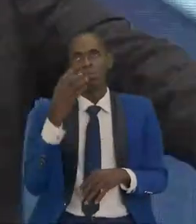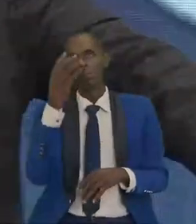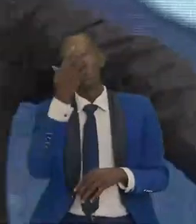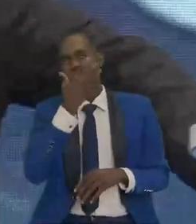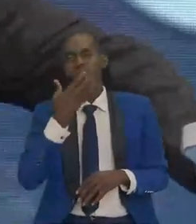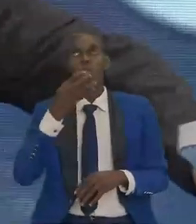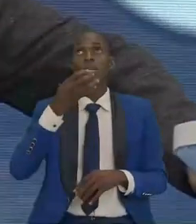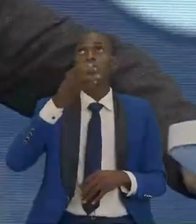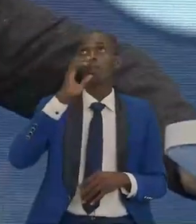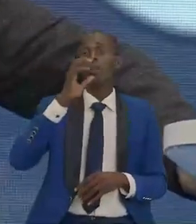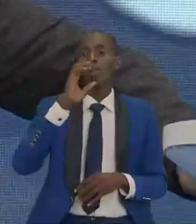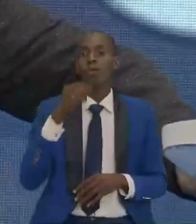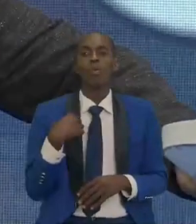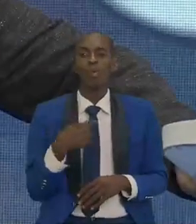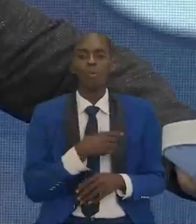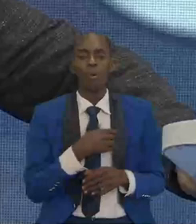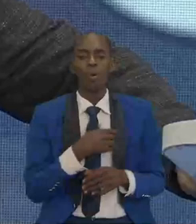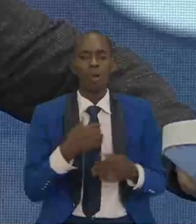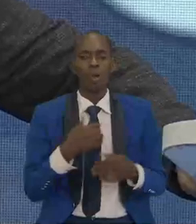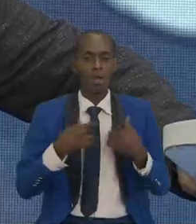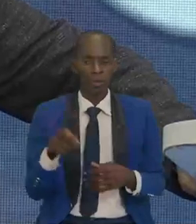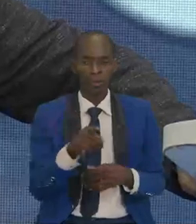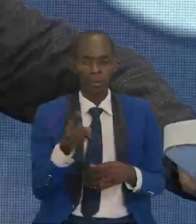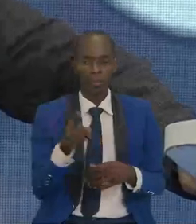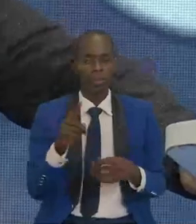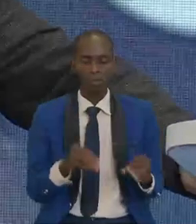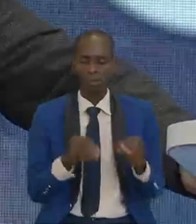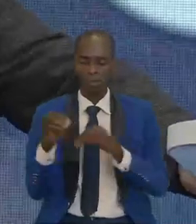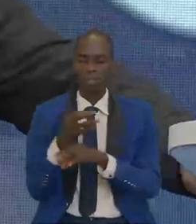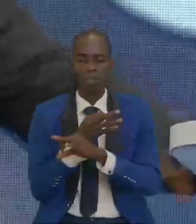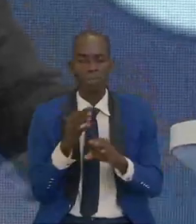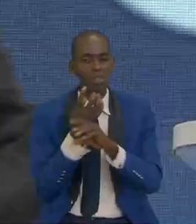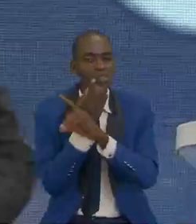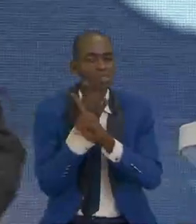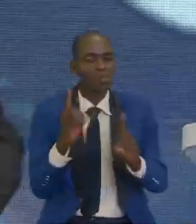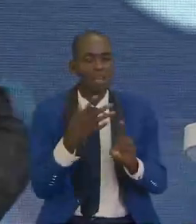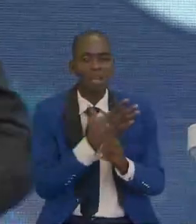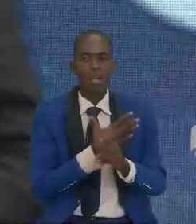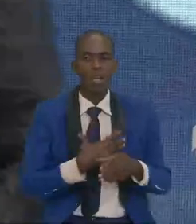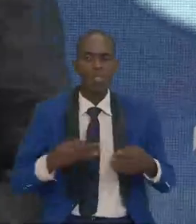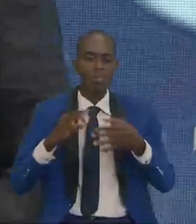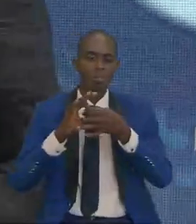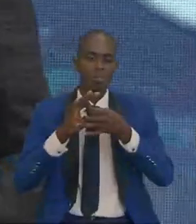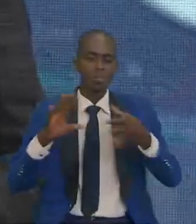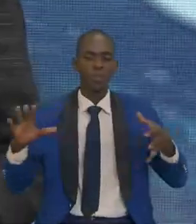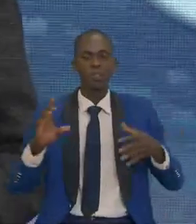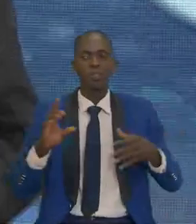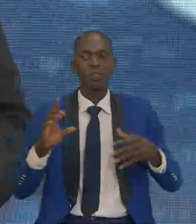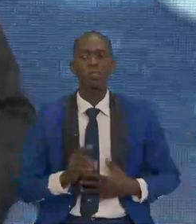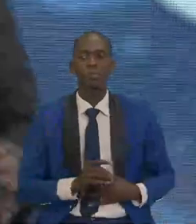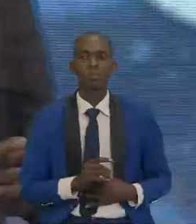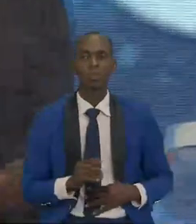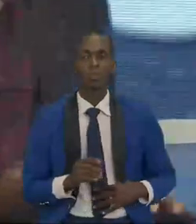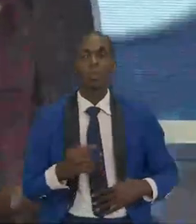des gens qui s'intoxiquent avec des stimulants et des breuvages dangereux. Nous les avons